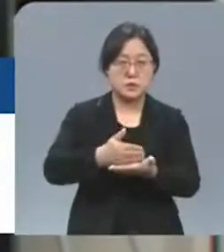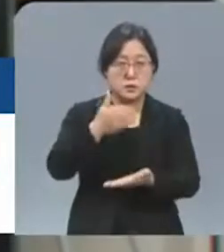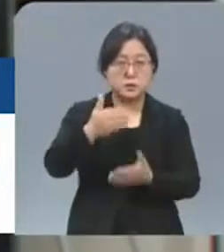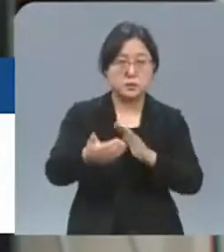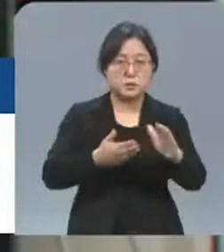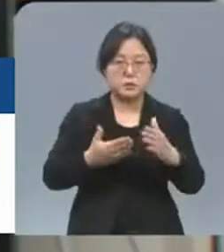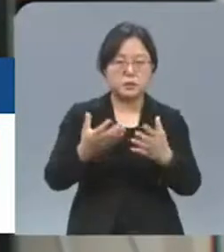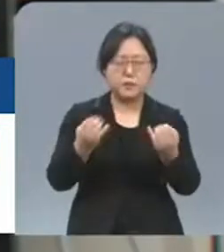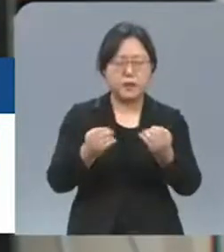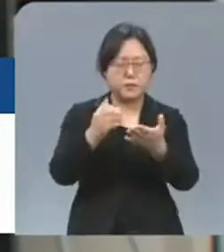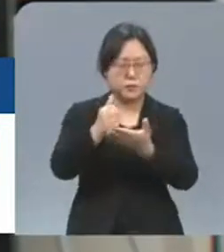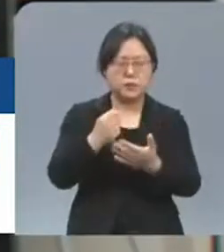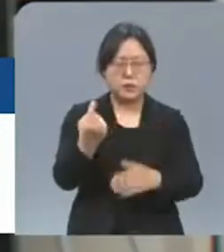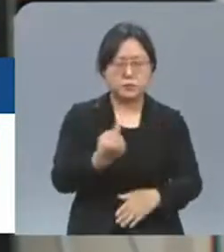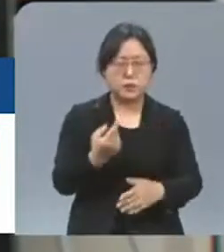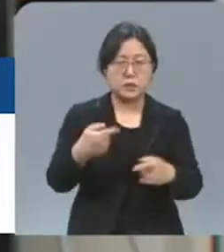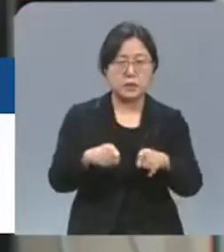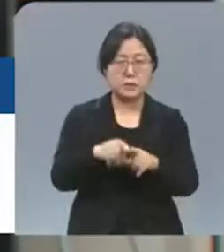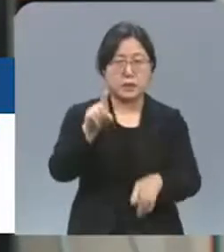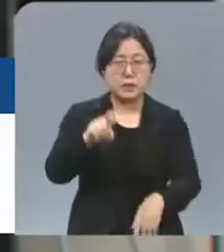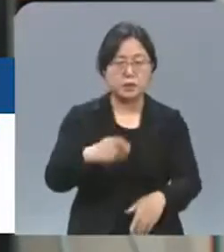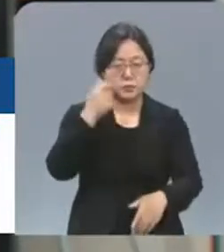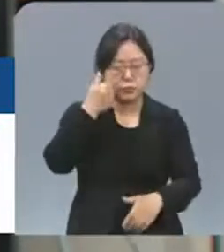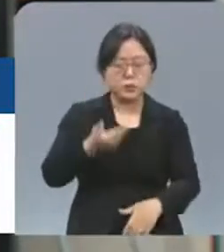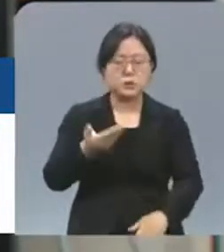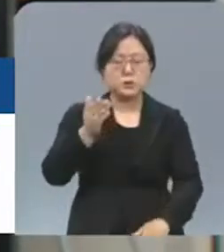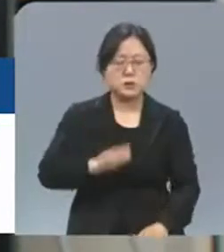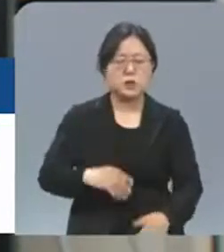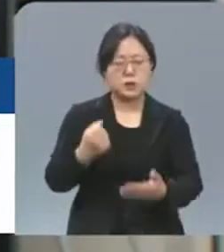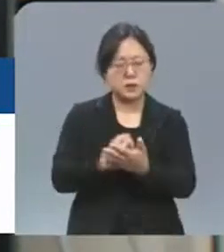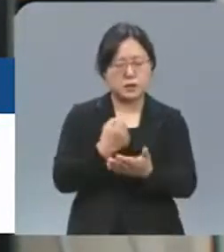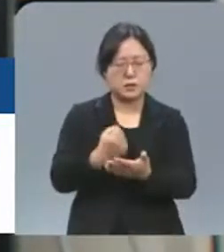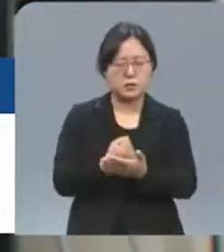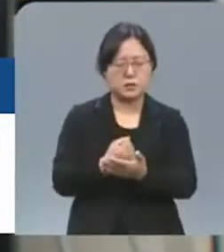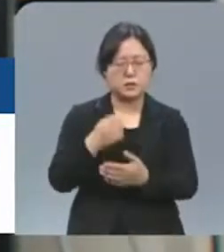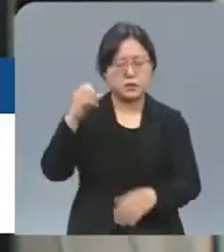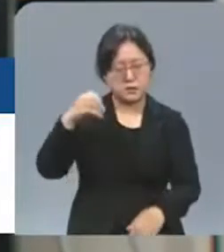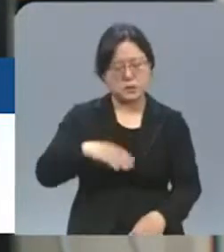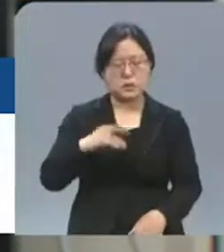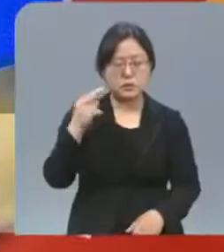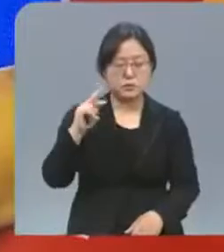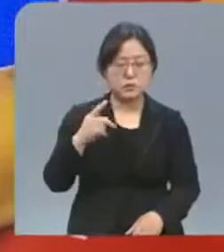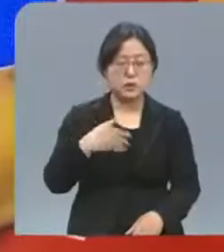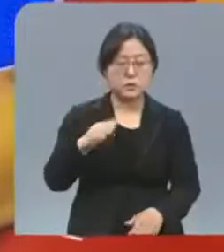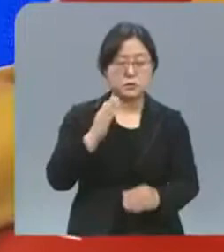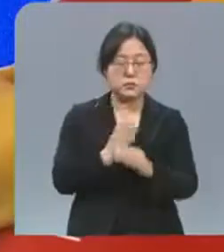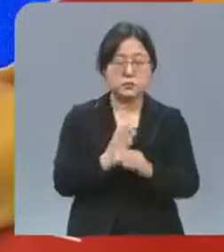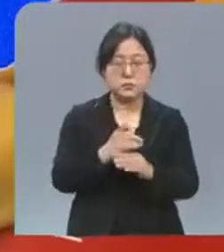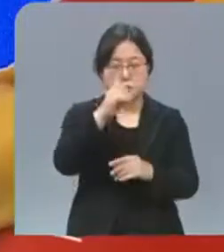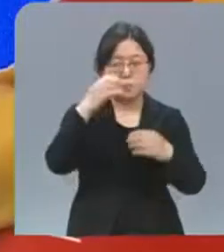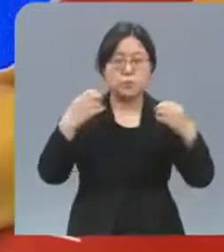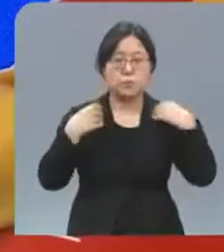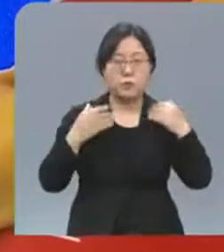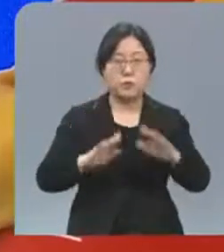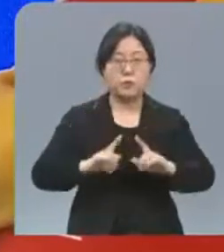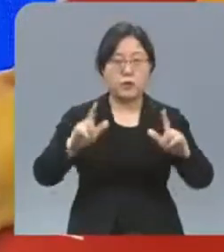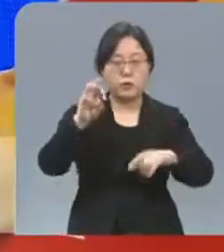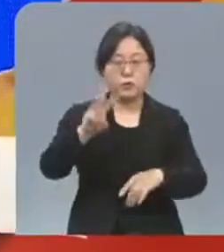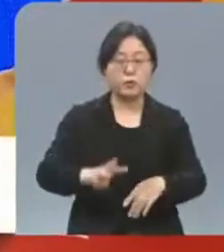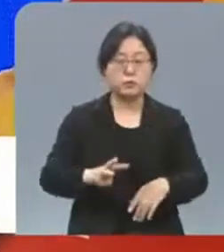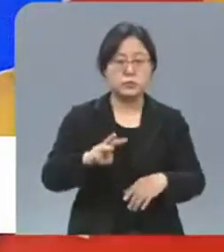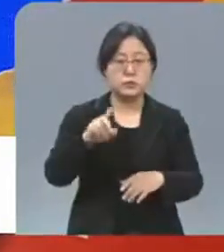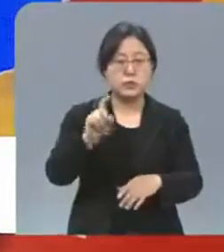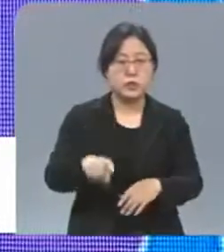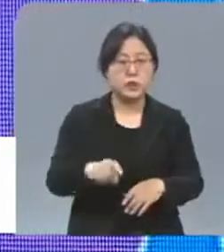고객분들 오셔서 상생카드 문의를 주셨는데 안타깝게 다들 돌아가고 계신 상황입니다. 정부가 올해 광주